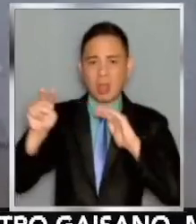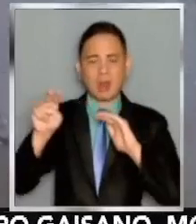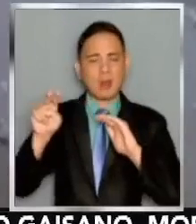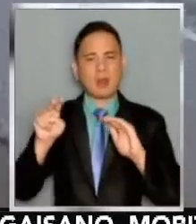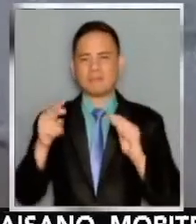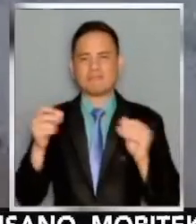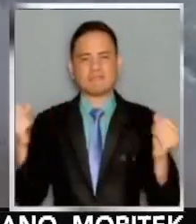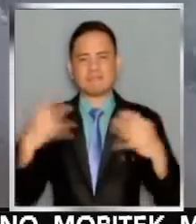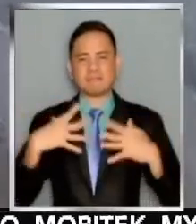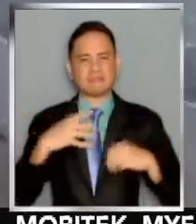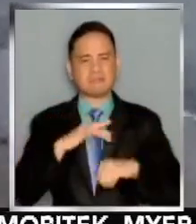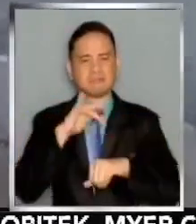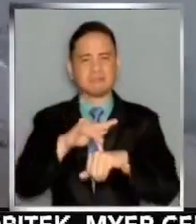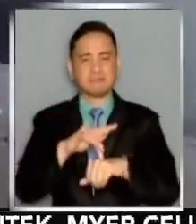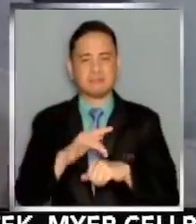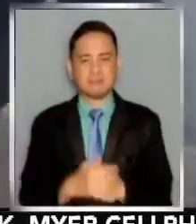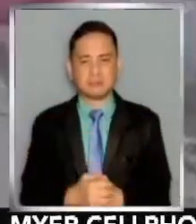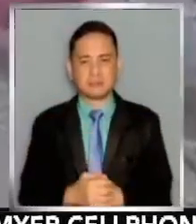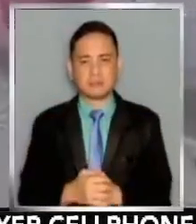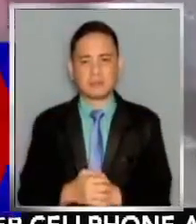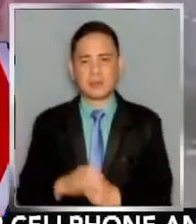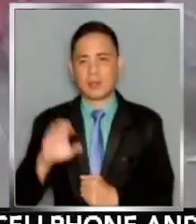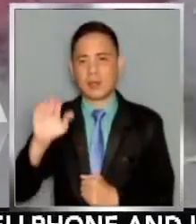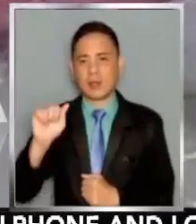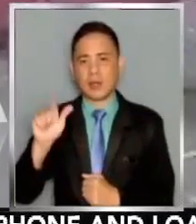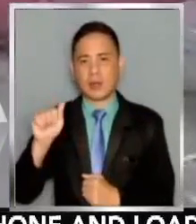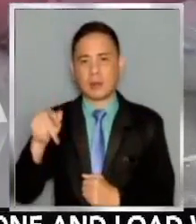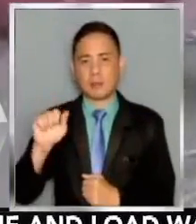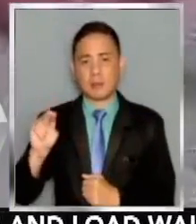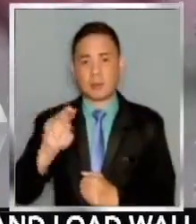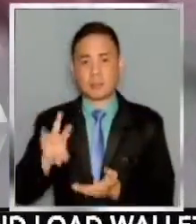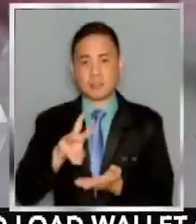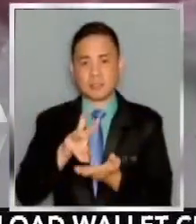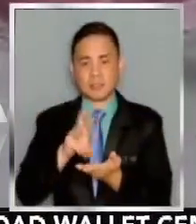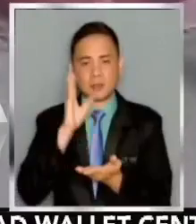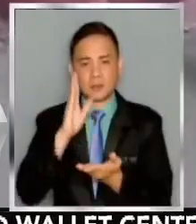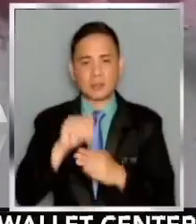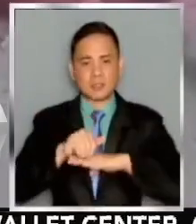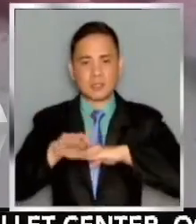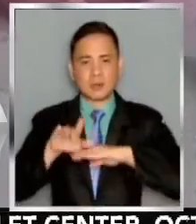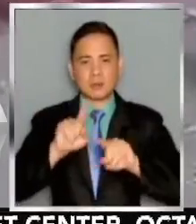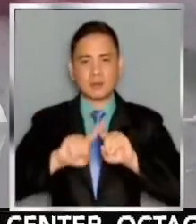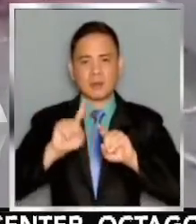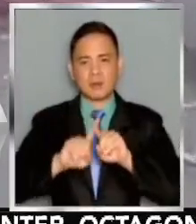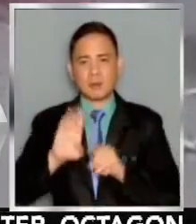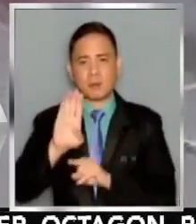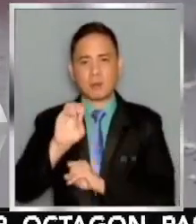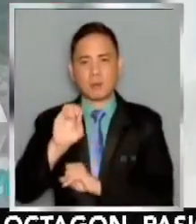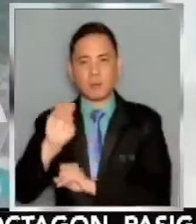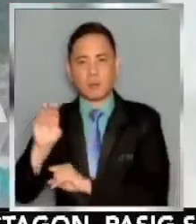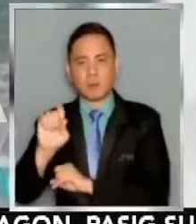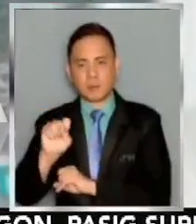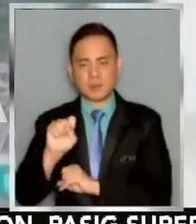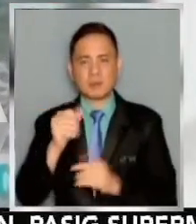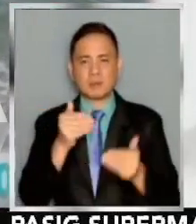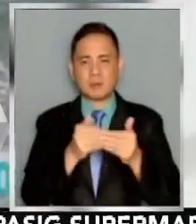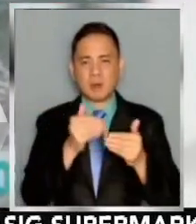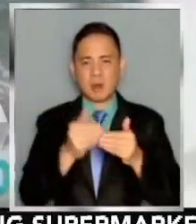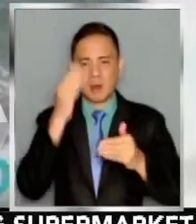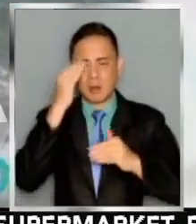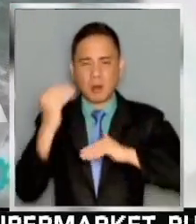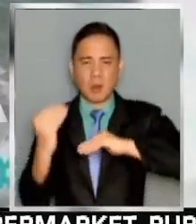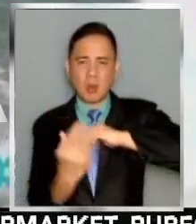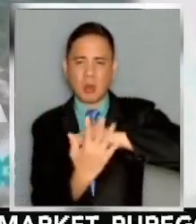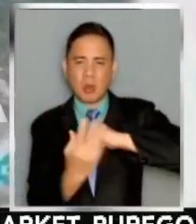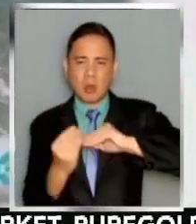ng mga improvised Spill boom sa mga daanan ng ilog at dagat kung nasaan ng mga mangrove forest o bakawan may mungkahiin ng